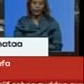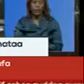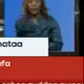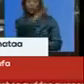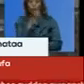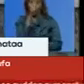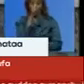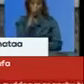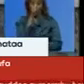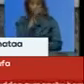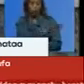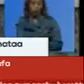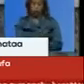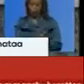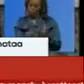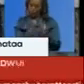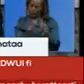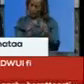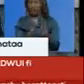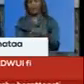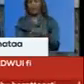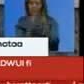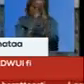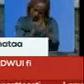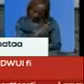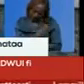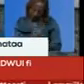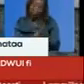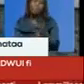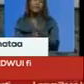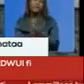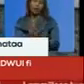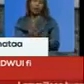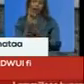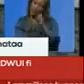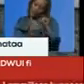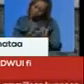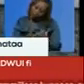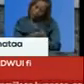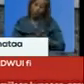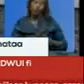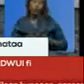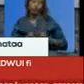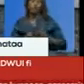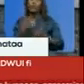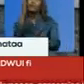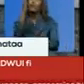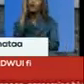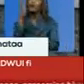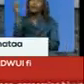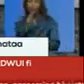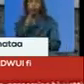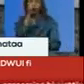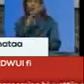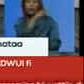ኢትዮጵያ በልጆቿ ጥረት ታፍራ ተከብራና በልጽጋ ለዘላለም ትኖር። ፈጣሪ